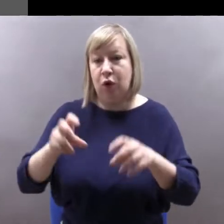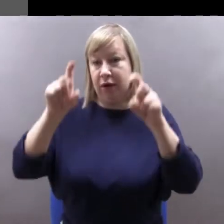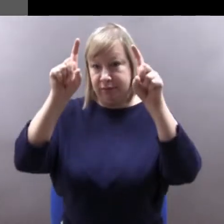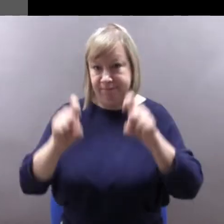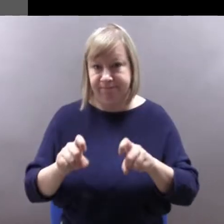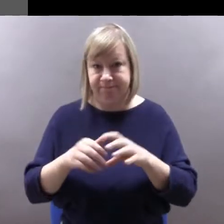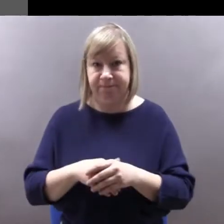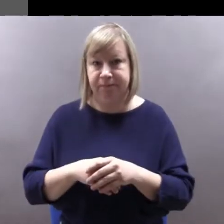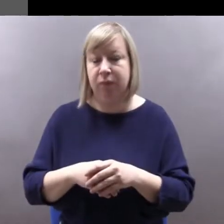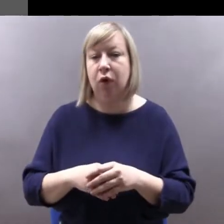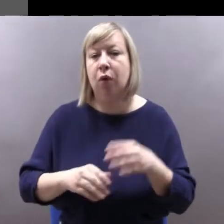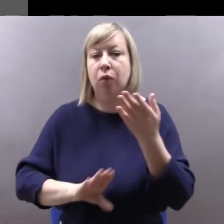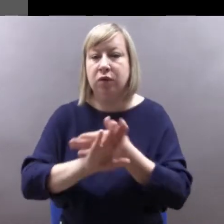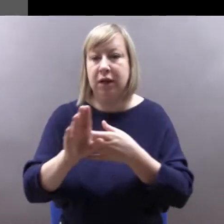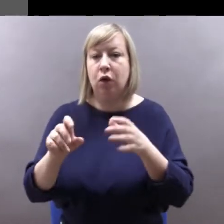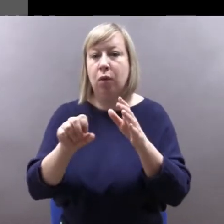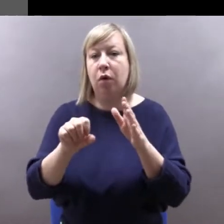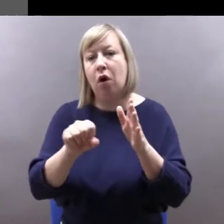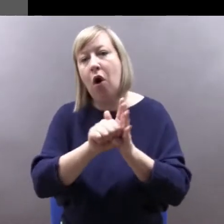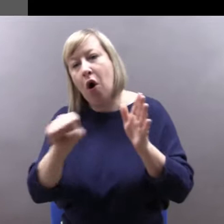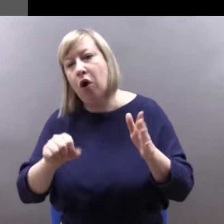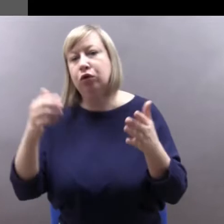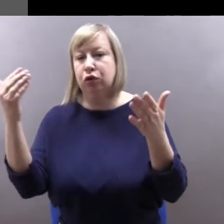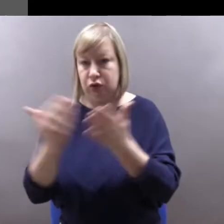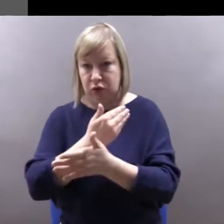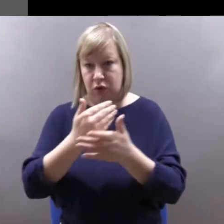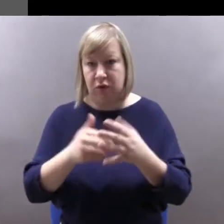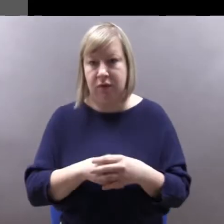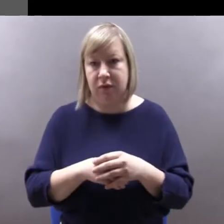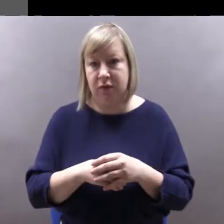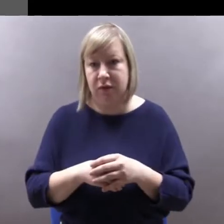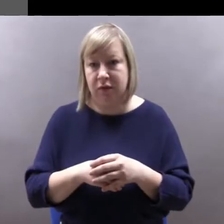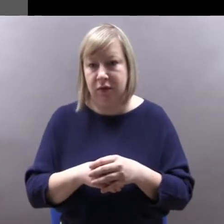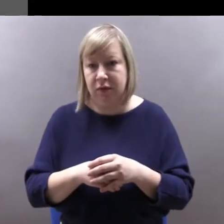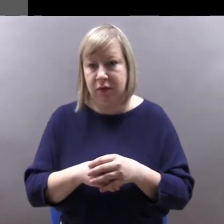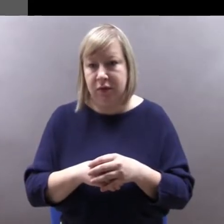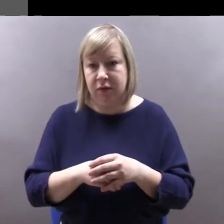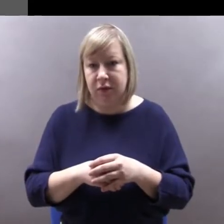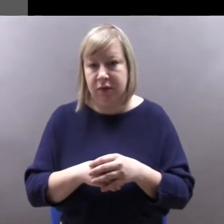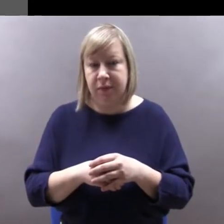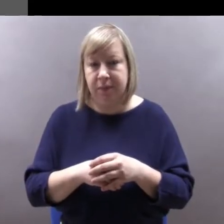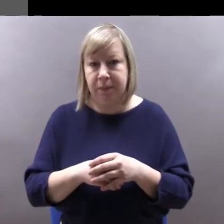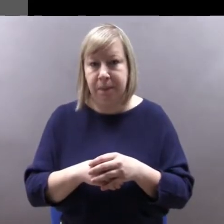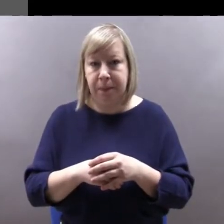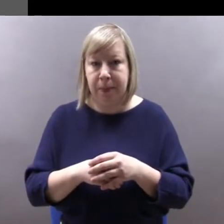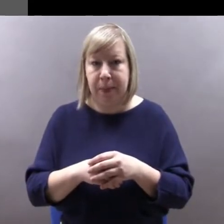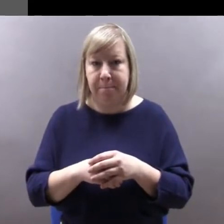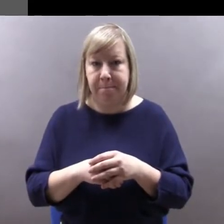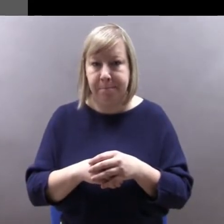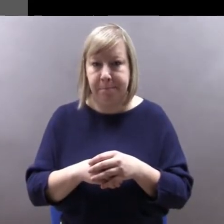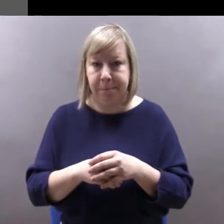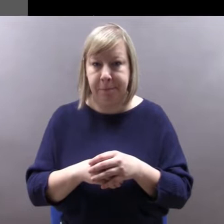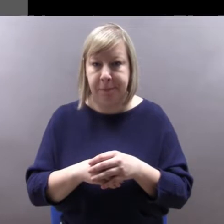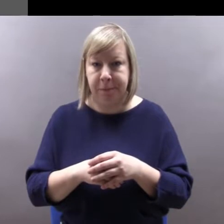Państwo przedługą, przenudną nazwę projektu: modernizacja, konserwacja oraz digitalizacja